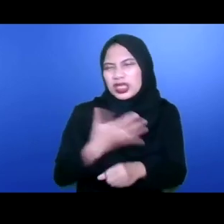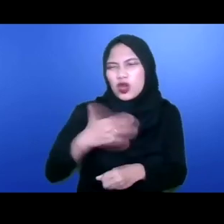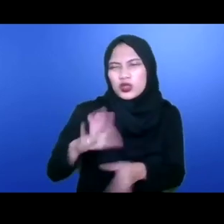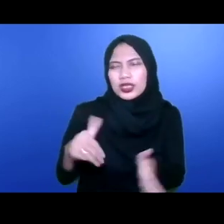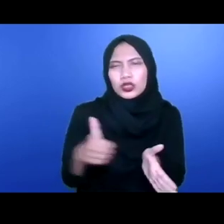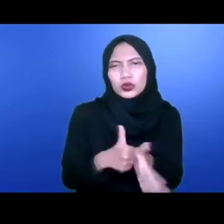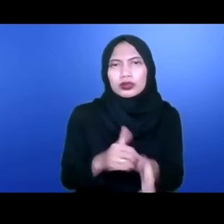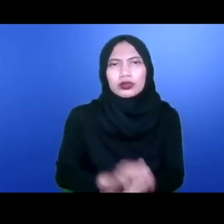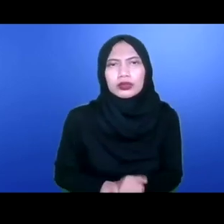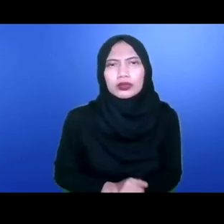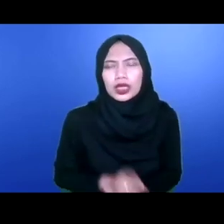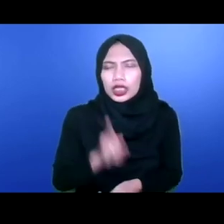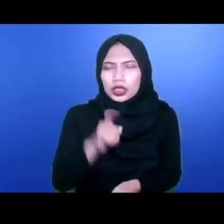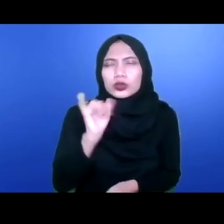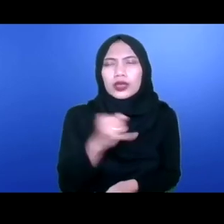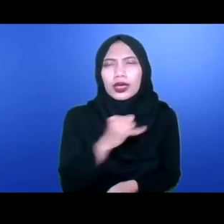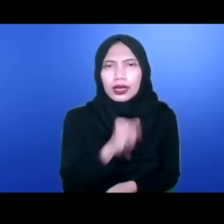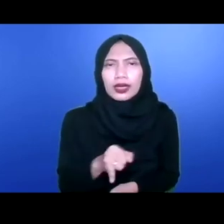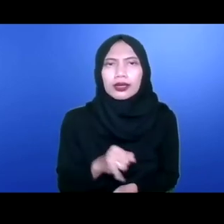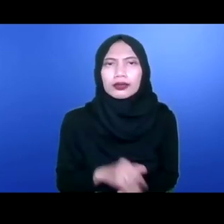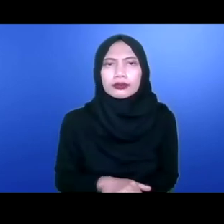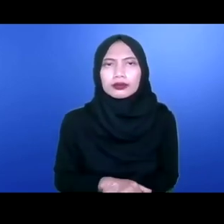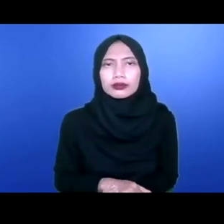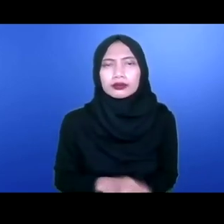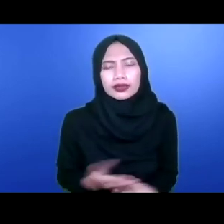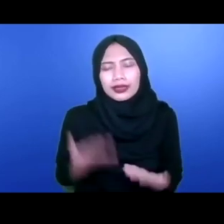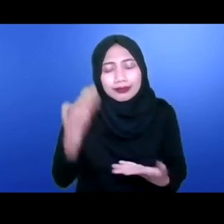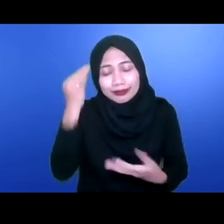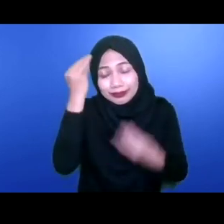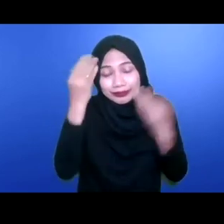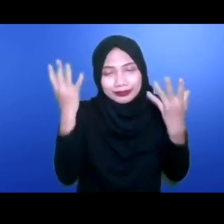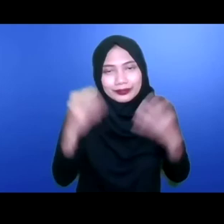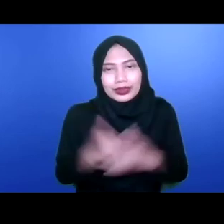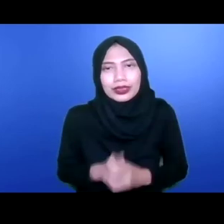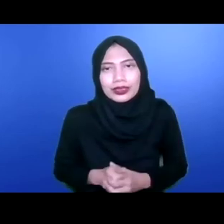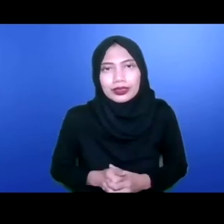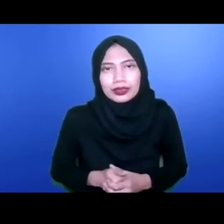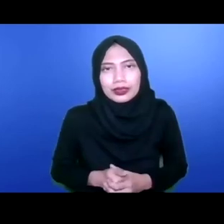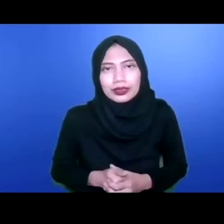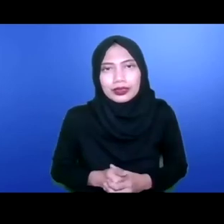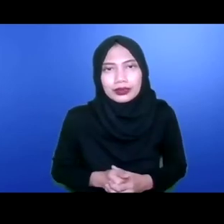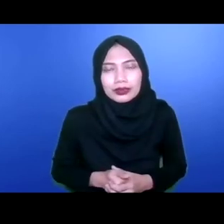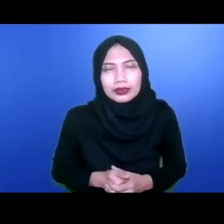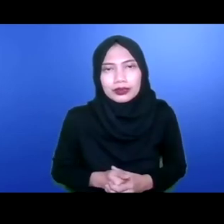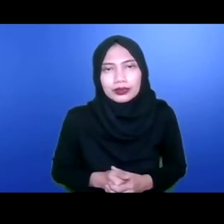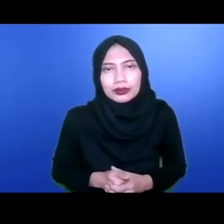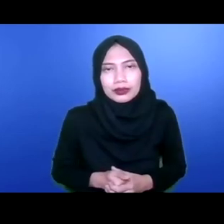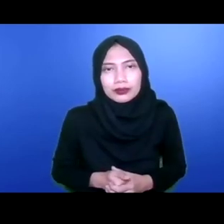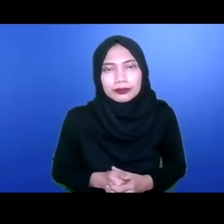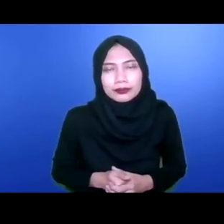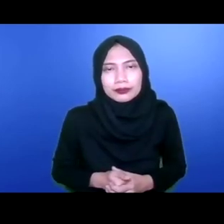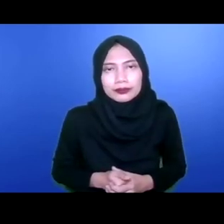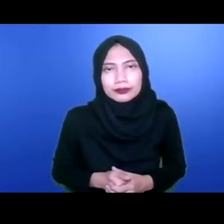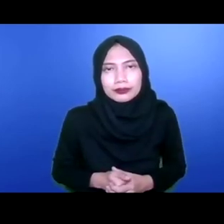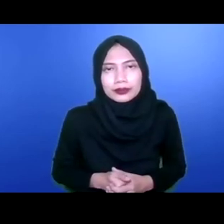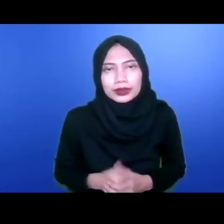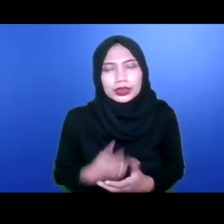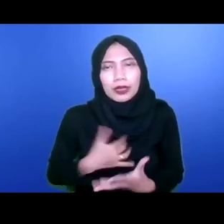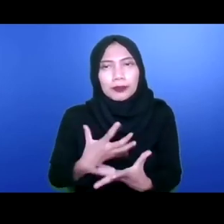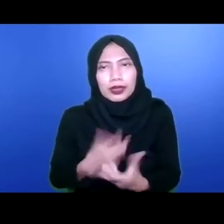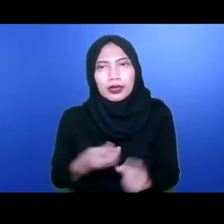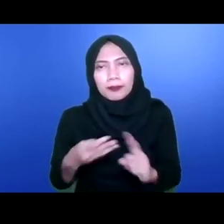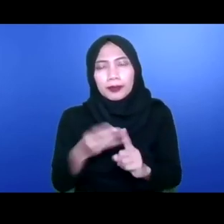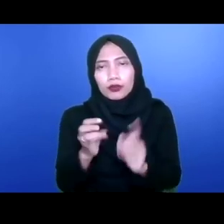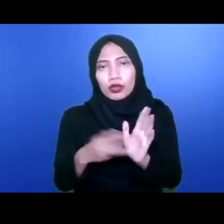akhirnya karena ya mungkin saya nggak bilang kesedihan teman-teman BUMN yang mau melakukan, yang ngembangin